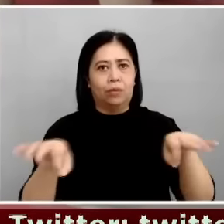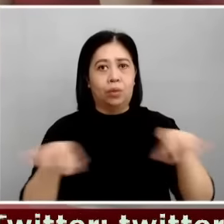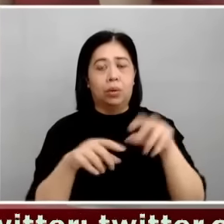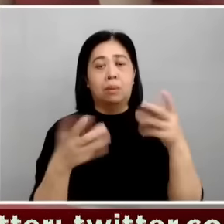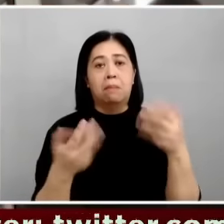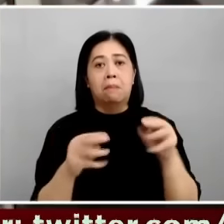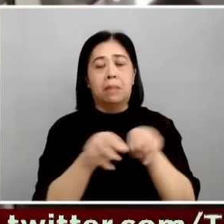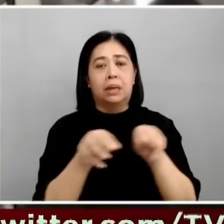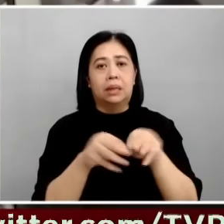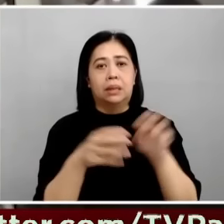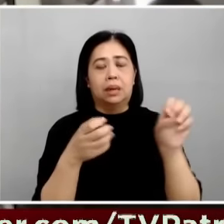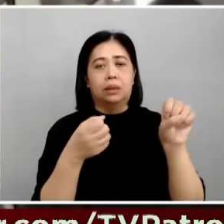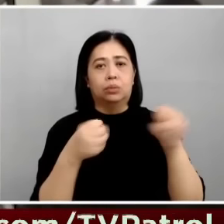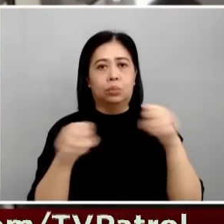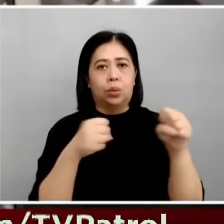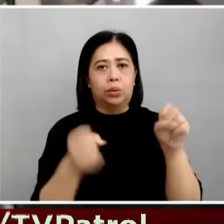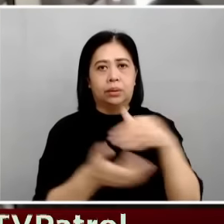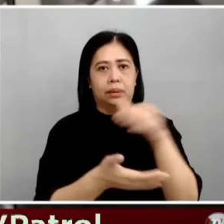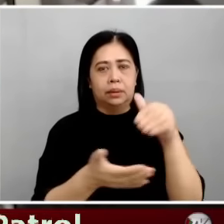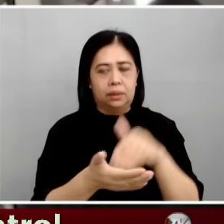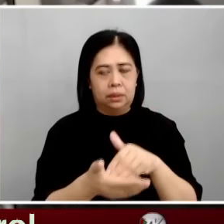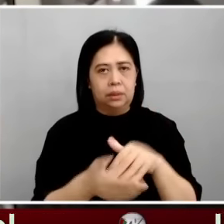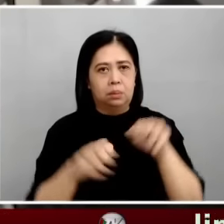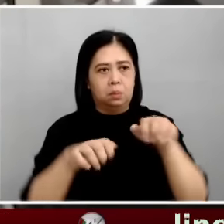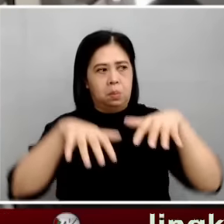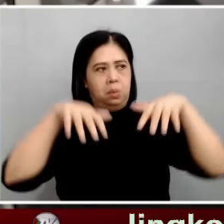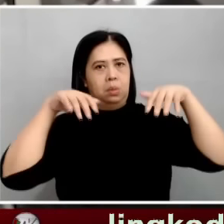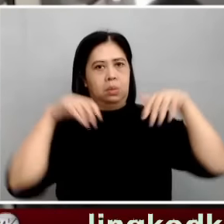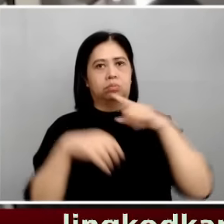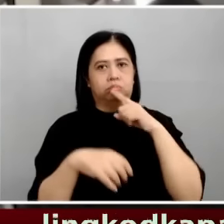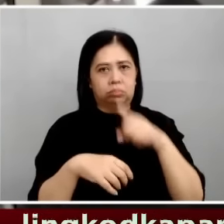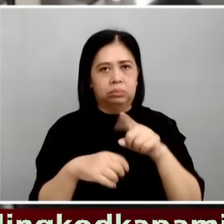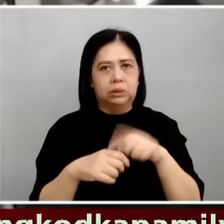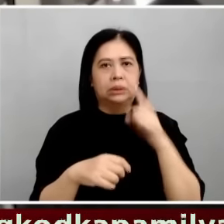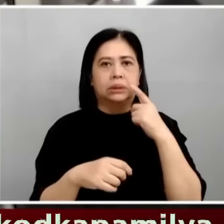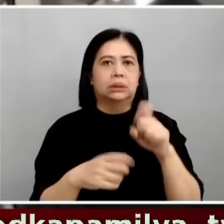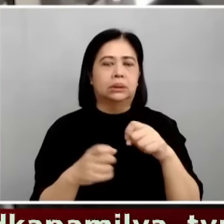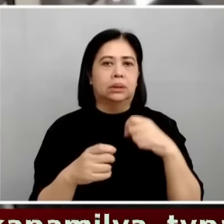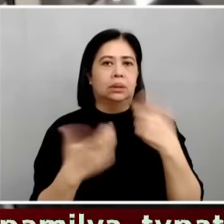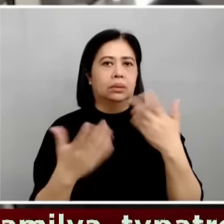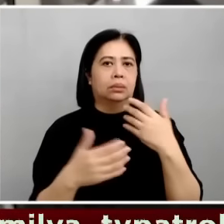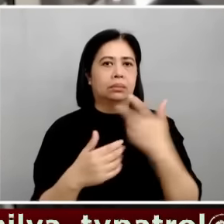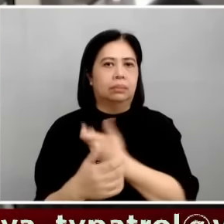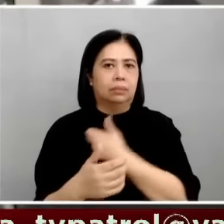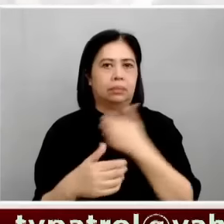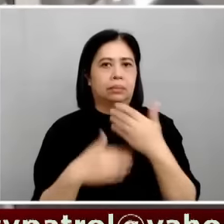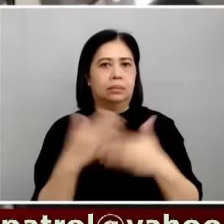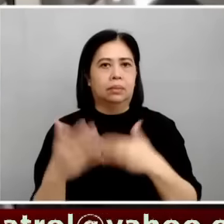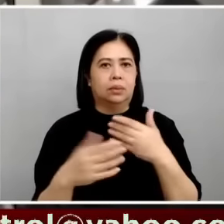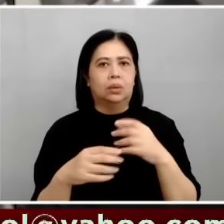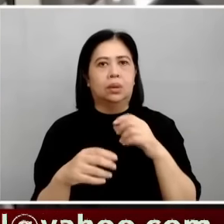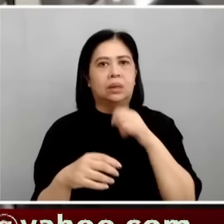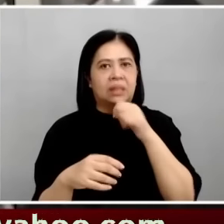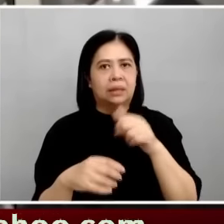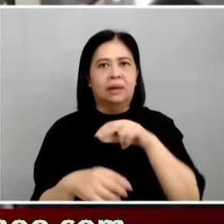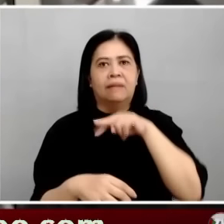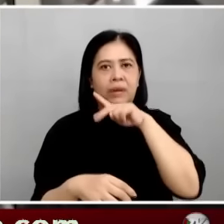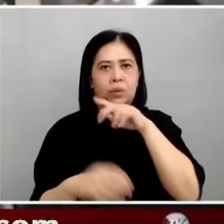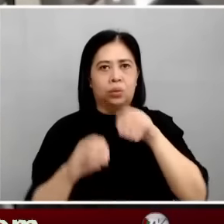Sports Center. Mangyari talaga ay yung tinatawag na vaccine rollout at hindi virus rollout. Ay dapat